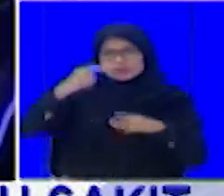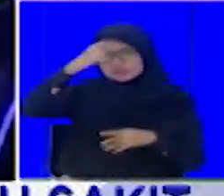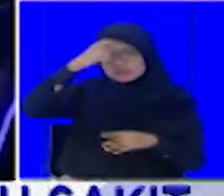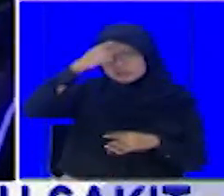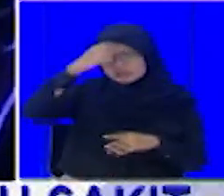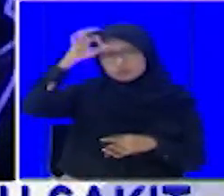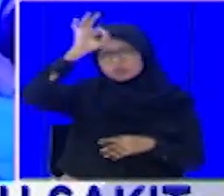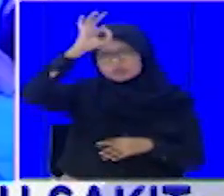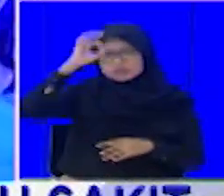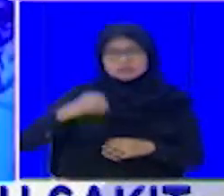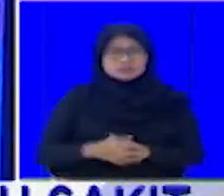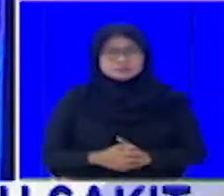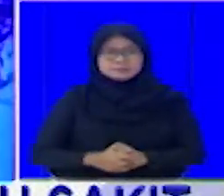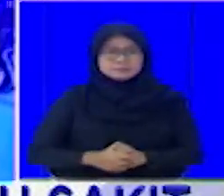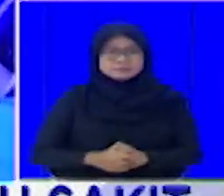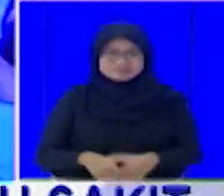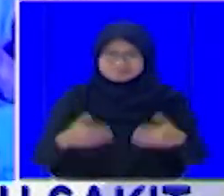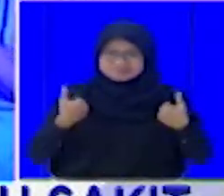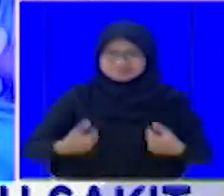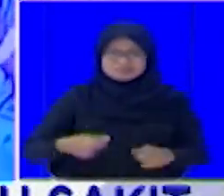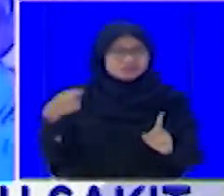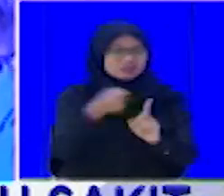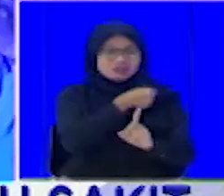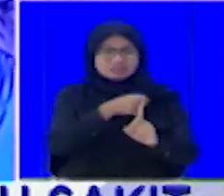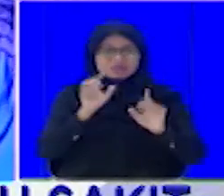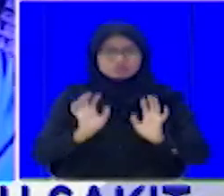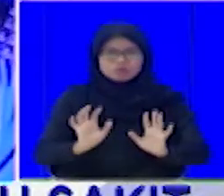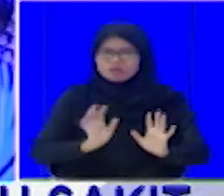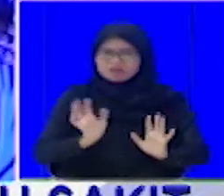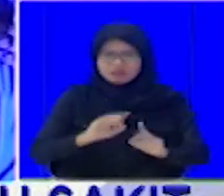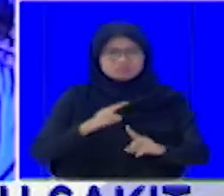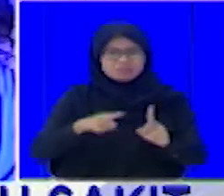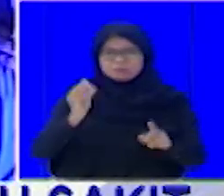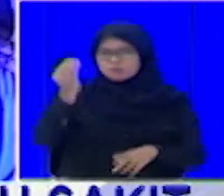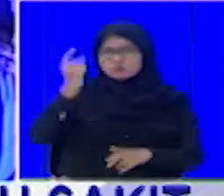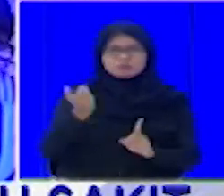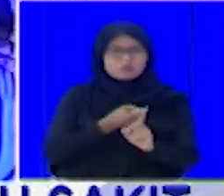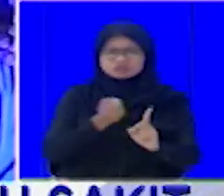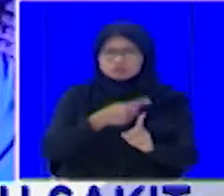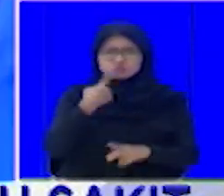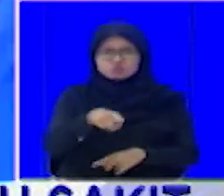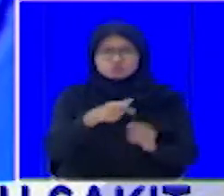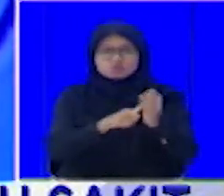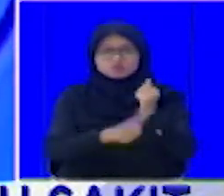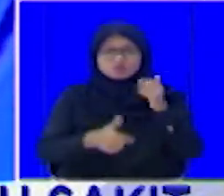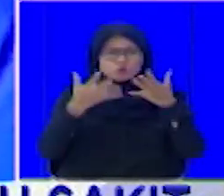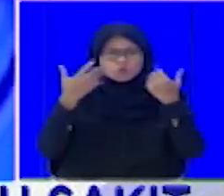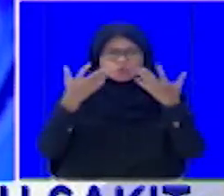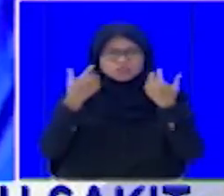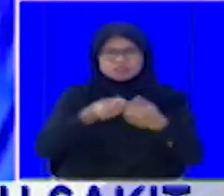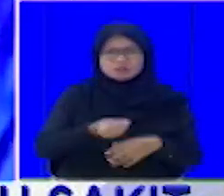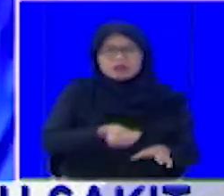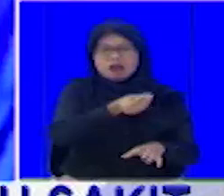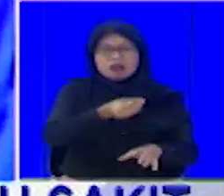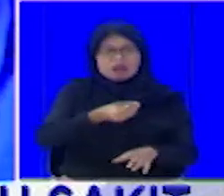Selain mengalami kekerasan fisik, tragisnya korban juga disuruh makan kotoran kucing. Bahkan majikannya sengaja memasukkan korban ke lingkungan